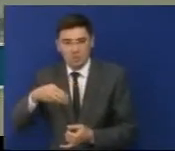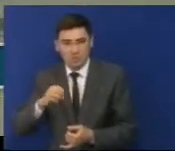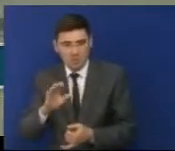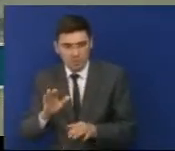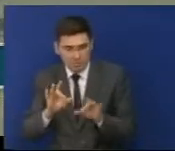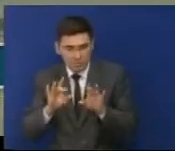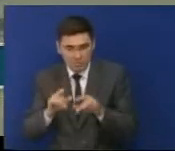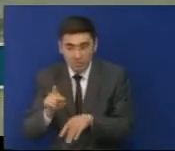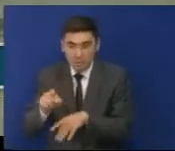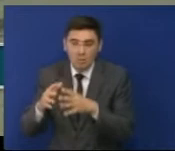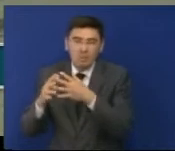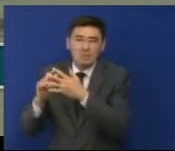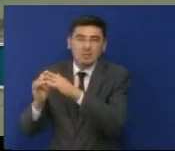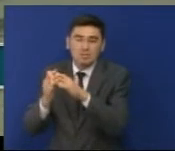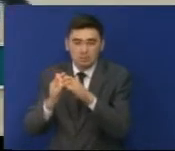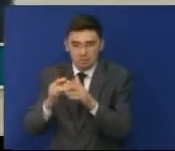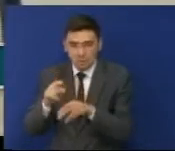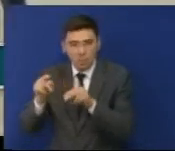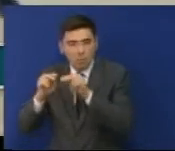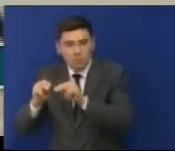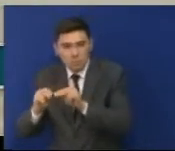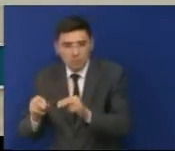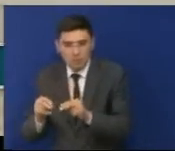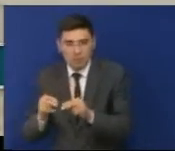ауылды жерлерде білім беру, мал дәрігерлігі мен ауыл